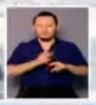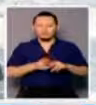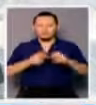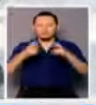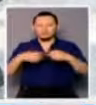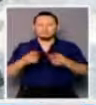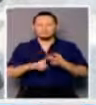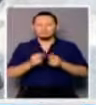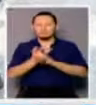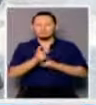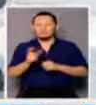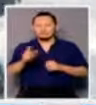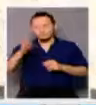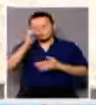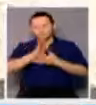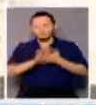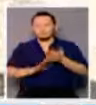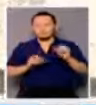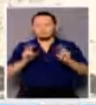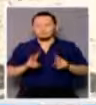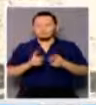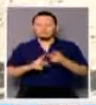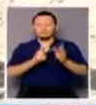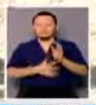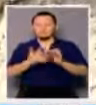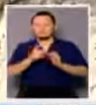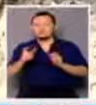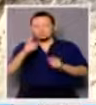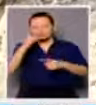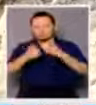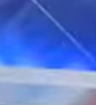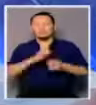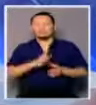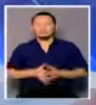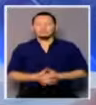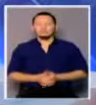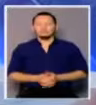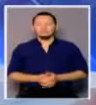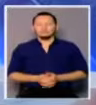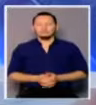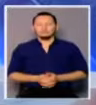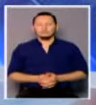Тексеру кезінде 13 адамға әкімшілік хаттамалар толтырылып, 85 адамға ескерту берілген.